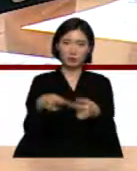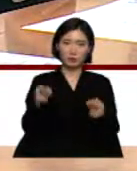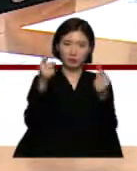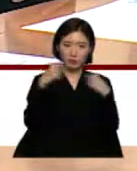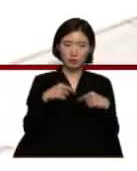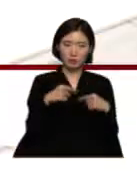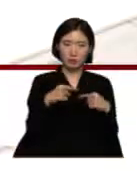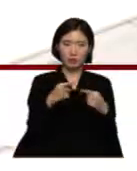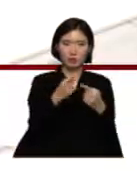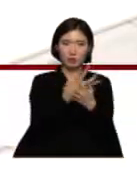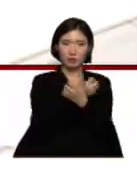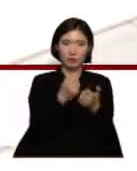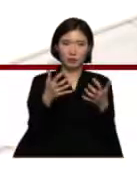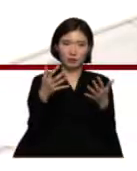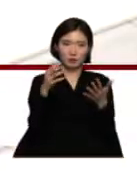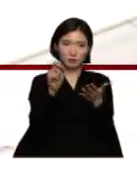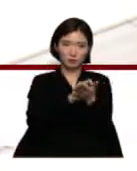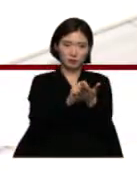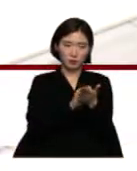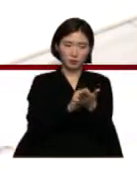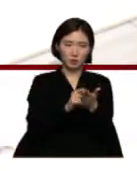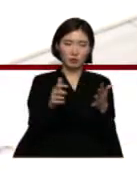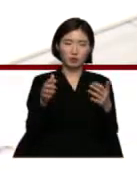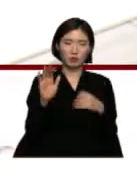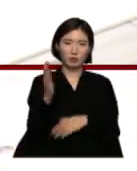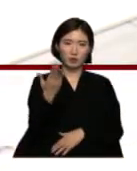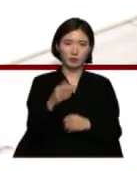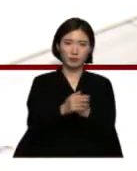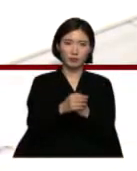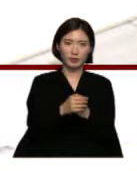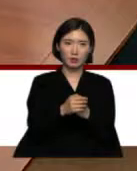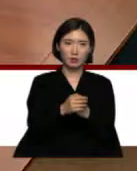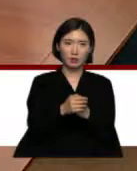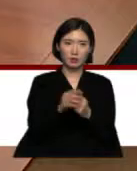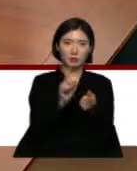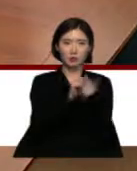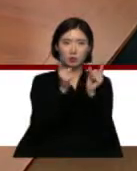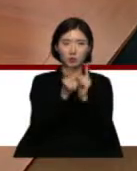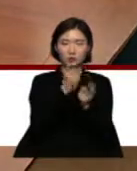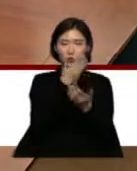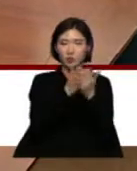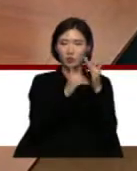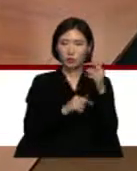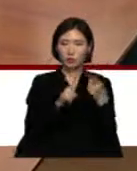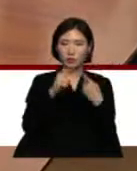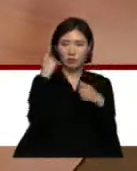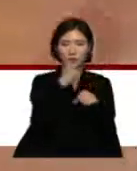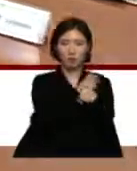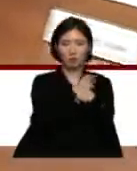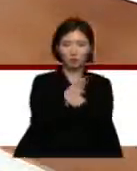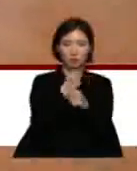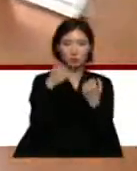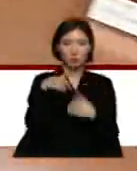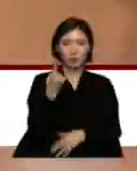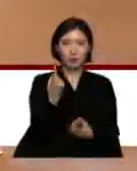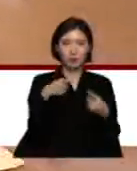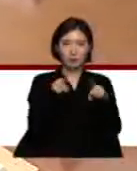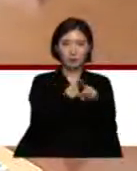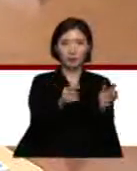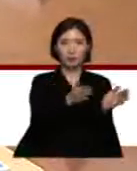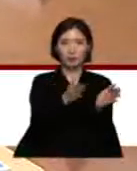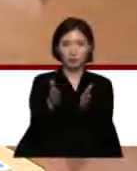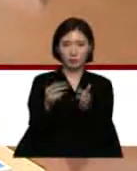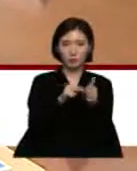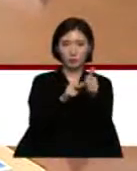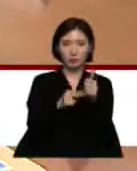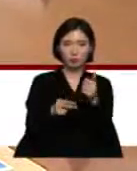협약서에 서명했습니다. 이번 협약을 통해 시의회는 입법조사처와 주요 사안에 대한 연구와 세미나를 공동으로 마련하고